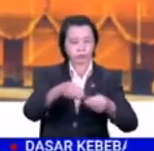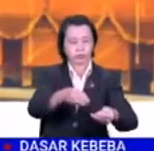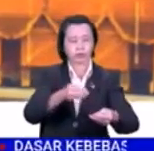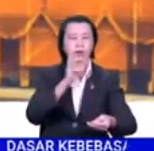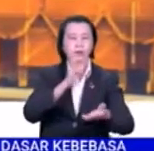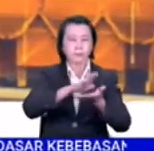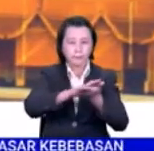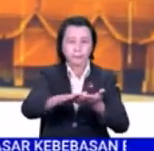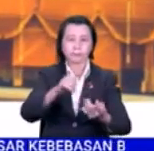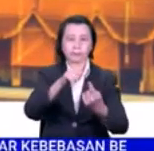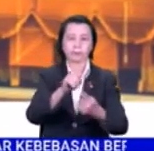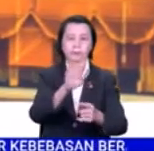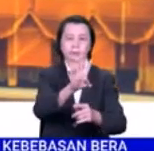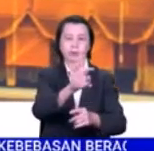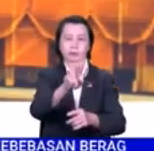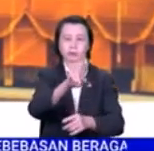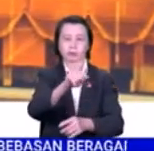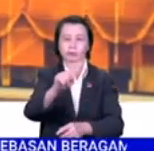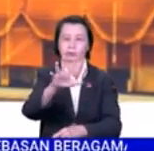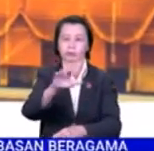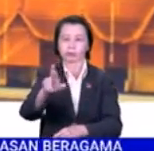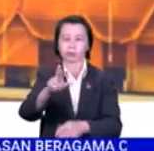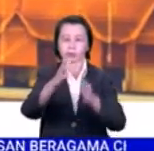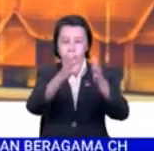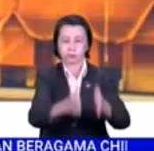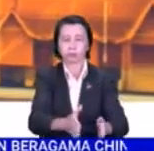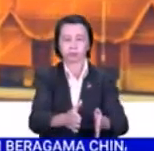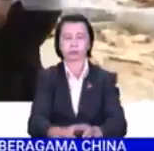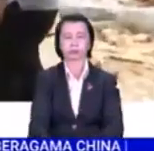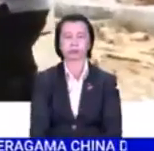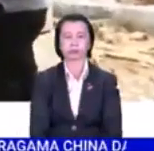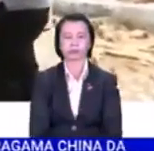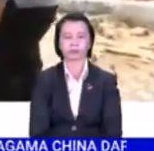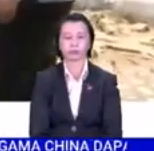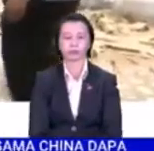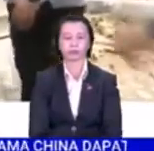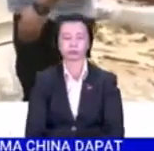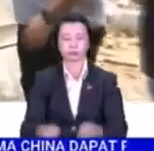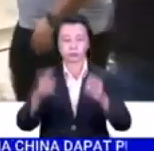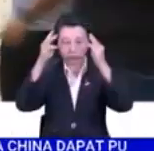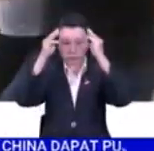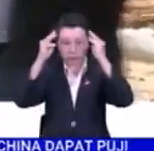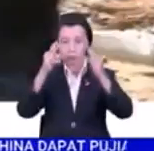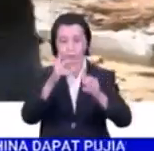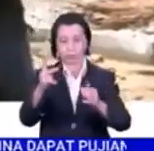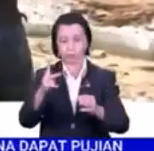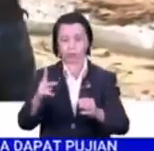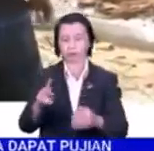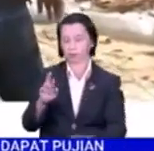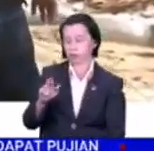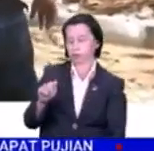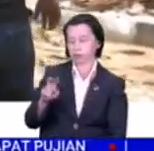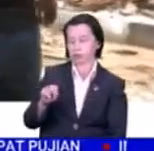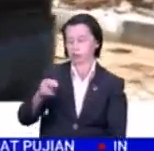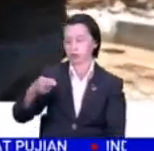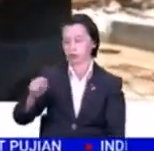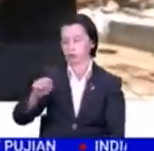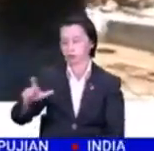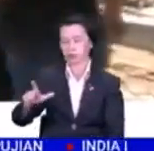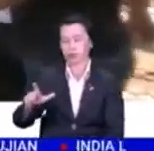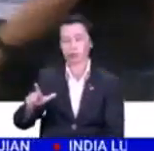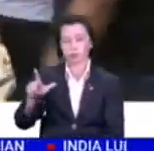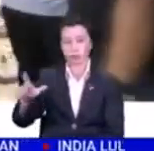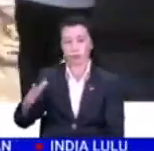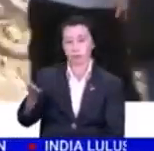air bersih kepada 4,000 hingga 5,000 penduduk. Menurut Pengurus Besar Kanan Ranhil Utilities Berhad Muhammad